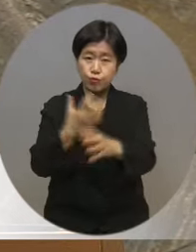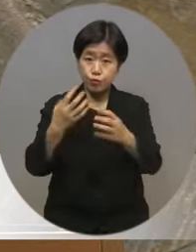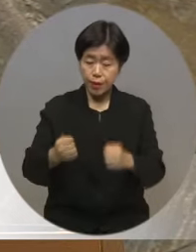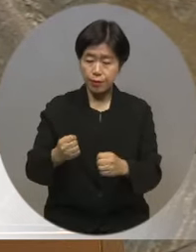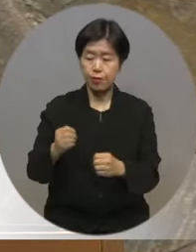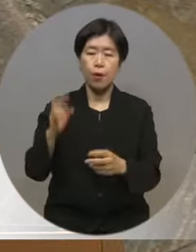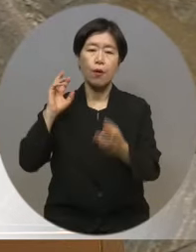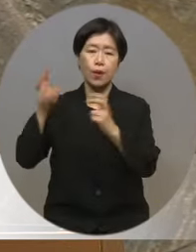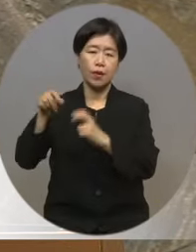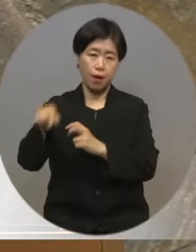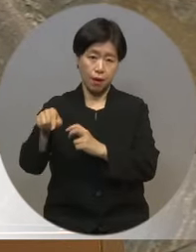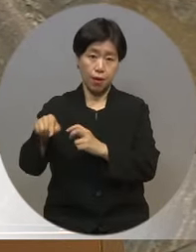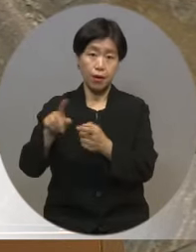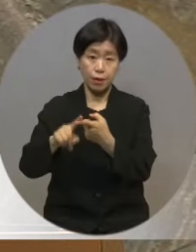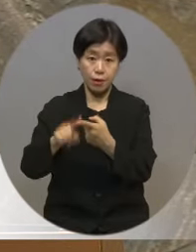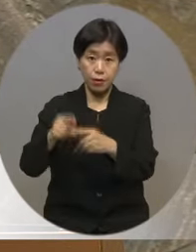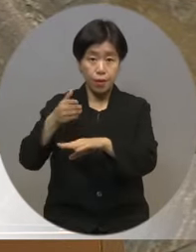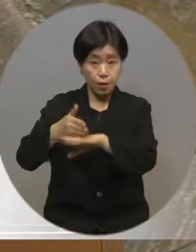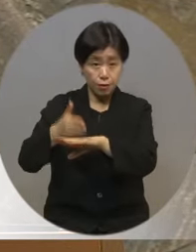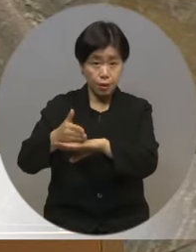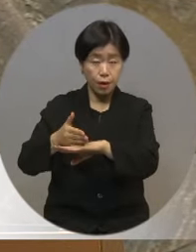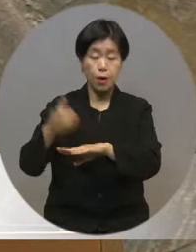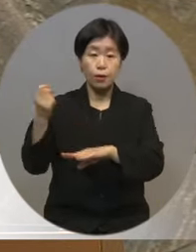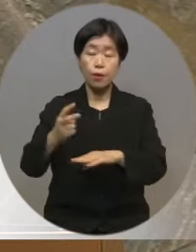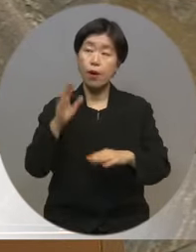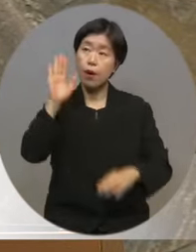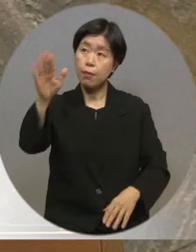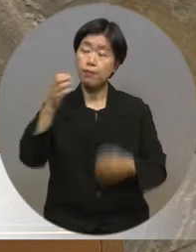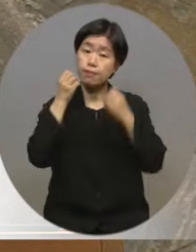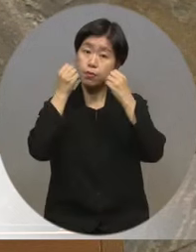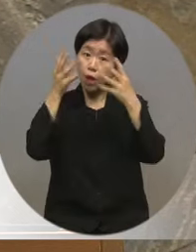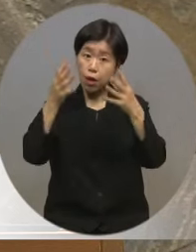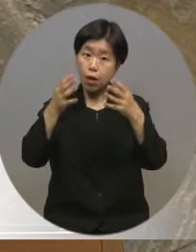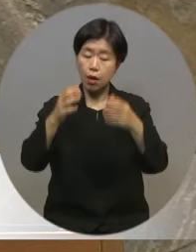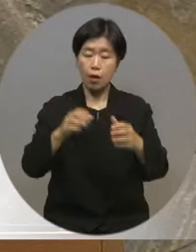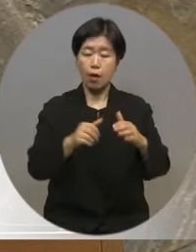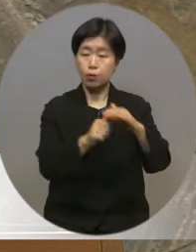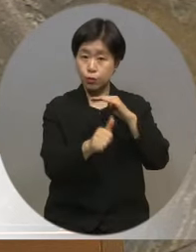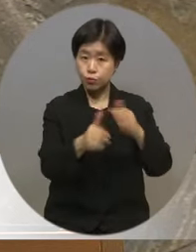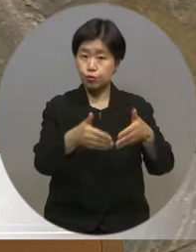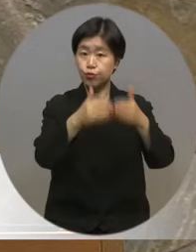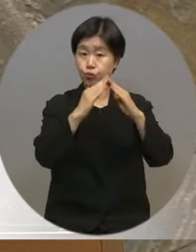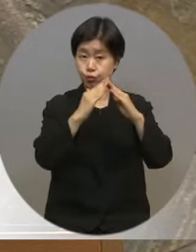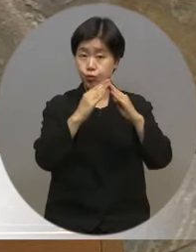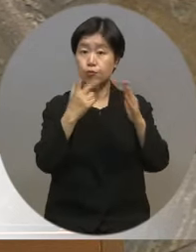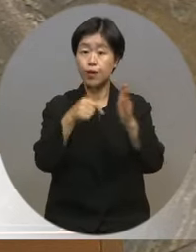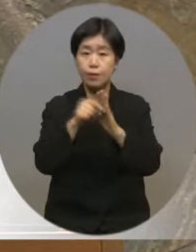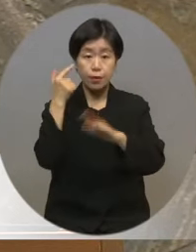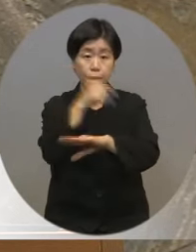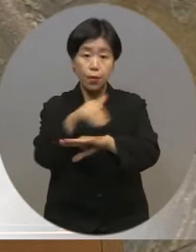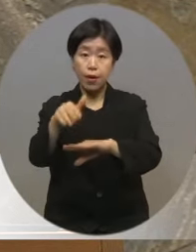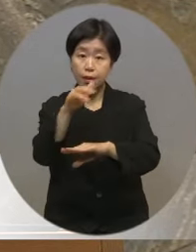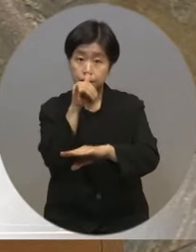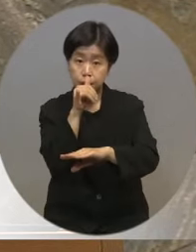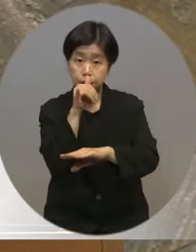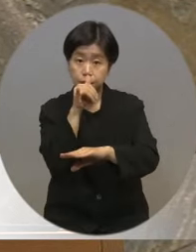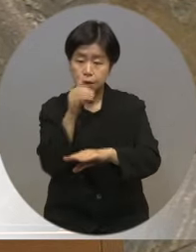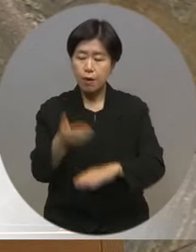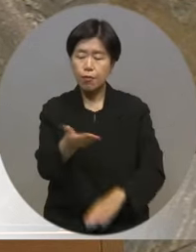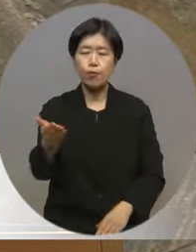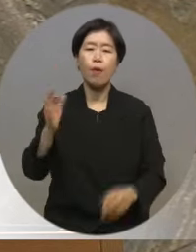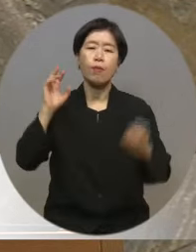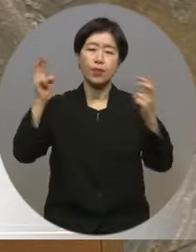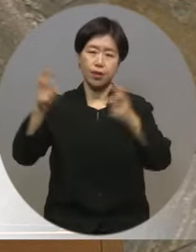비롯해 앞으로 새로이 창단을 계획하고 있는 기업 그리고 추가 채용을 계획하고 있는 기업들